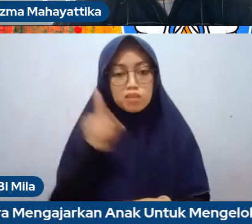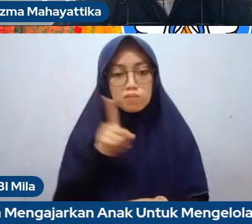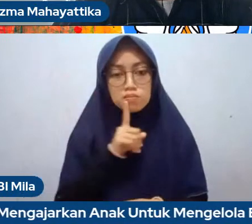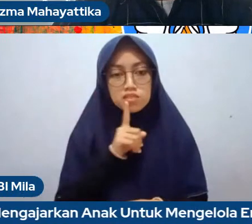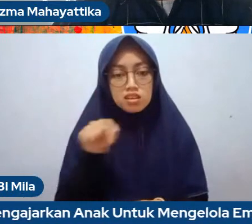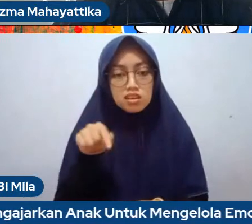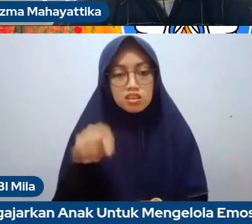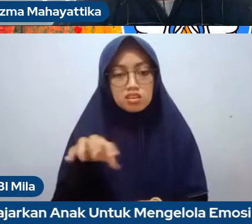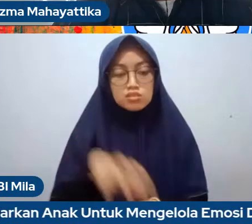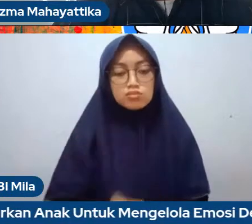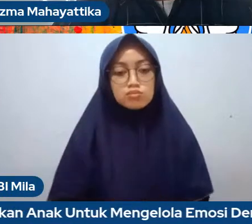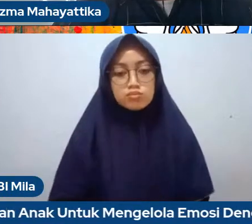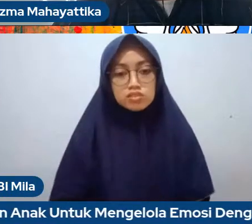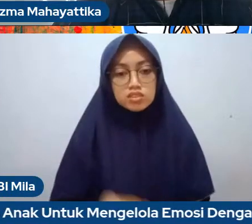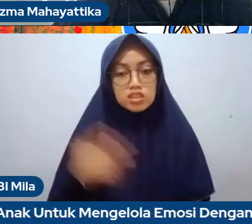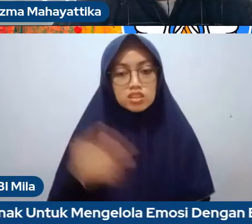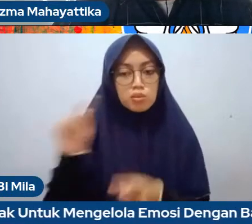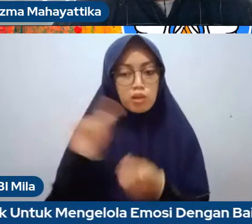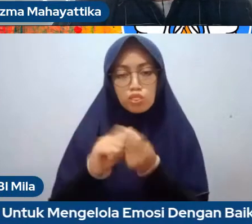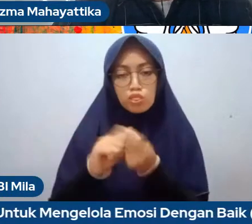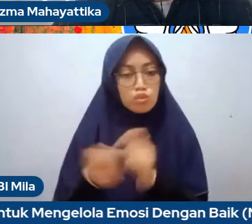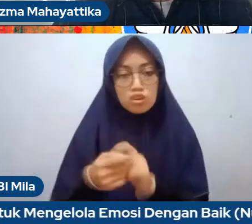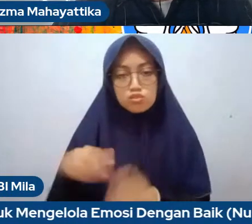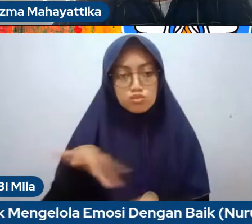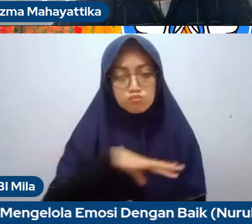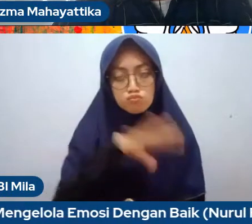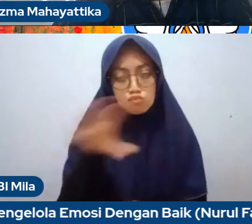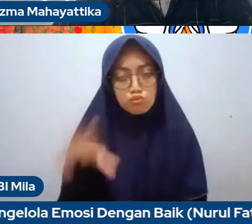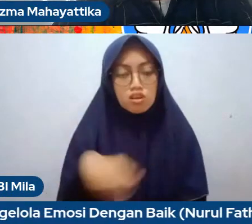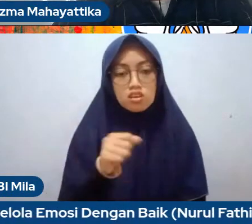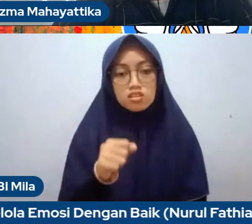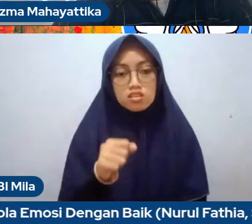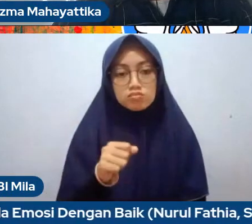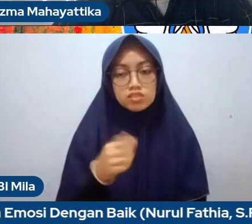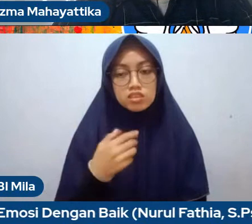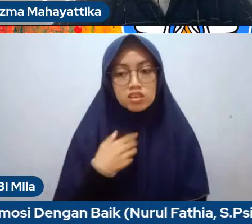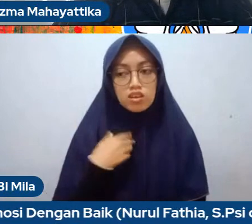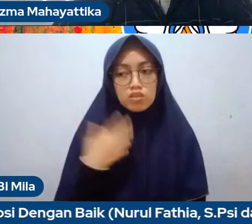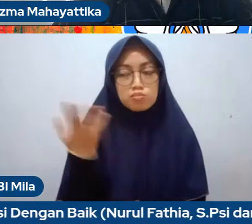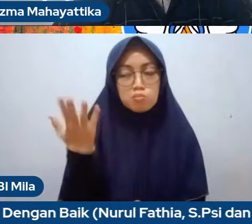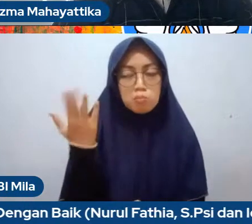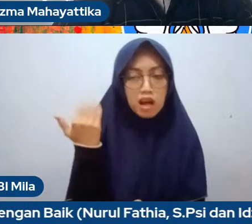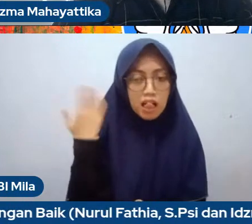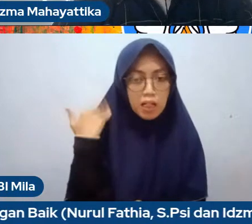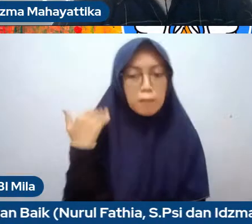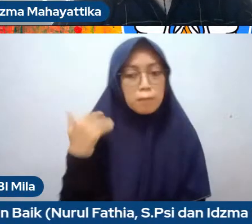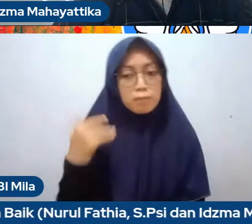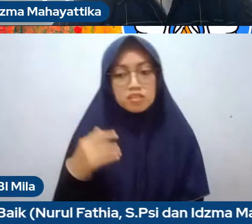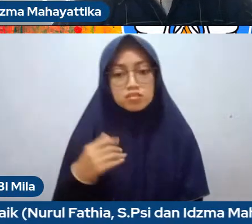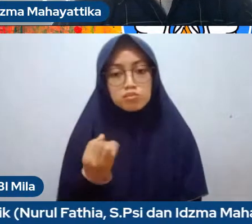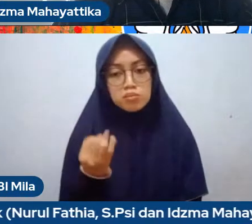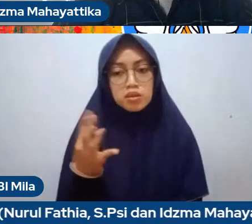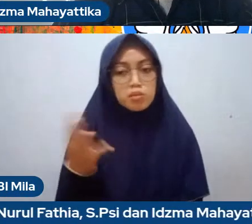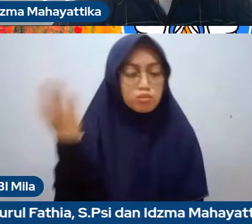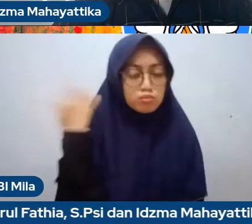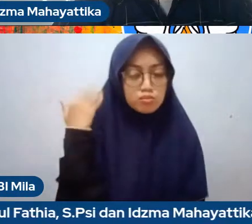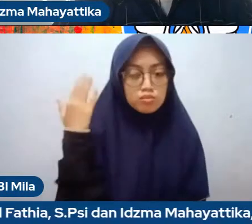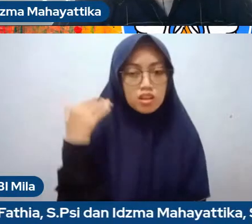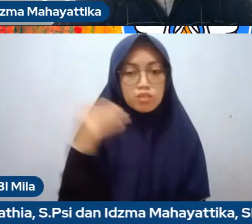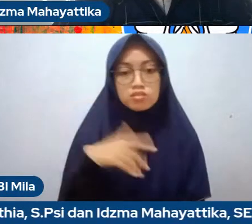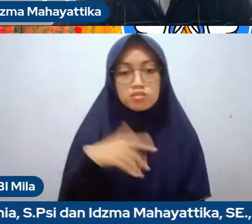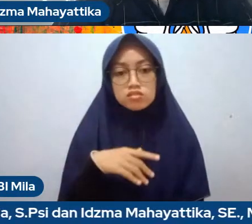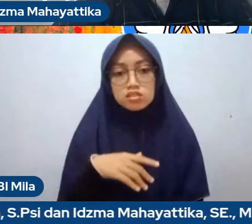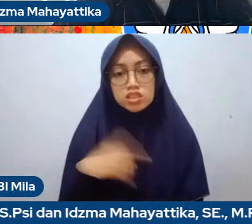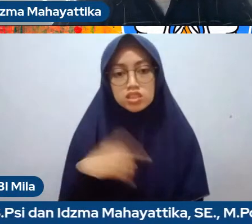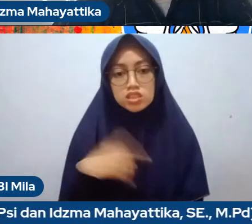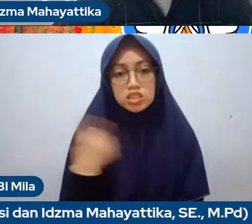buat saya sih. Jadi emang PR banget sih. Saya juga ngalami lah beberapa kali mengalami anak seperti itu ya. PR-nya ya butuh semua,